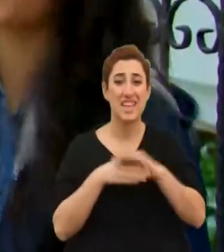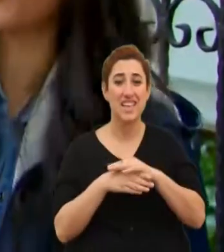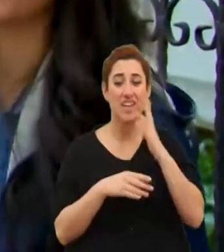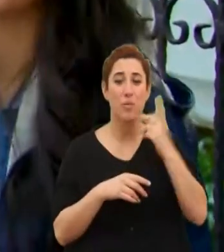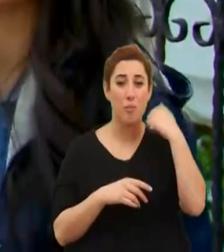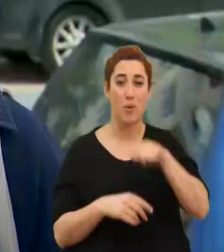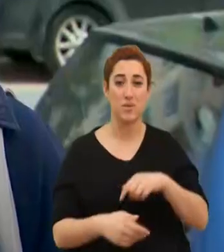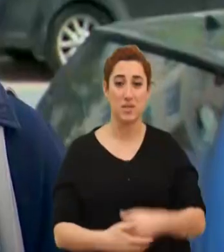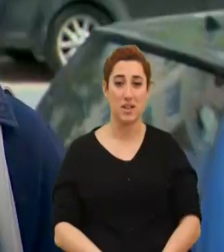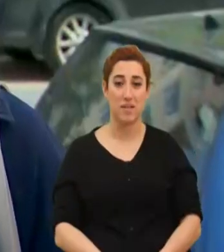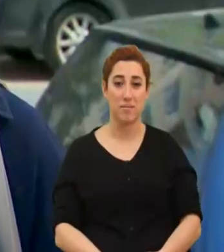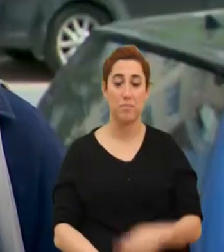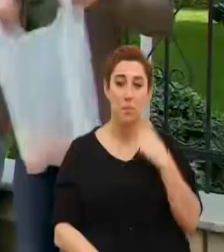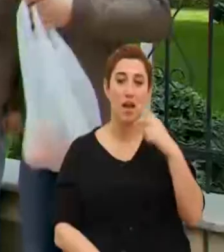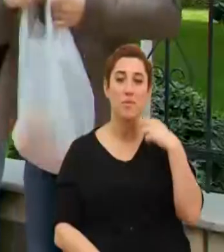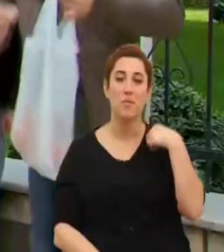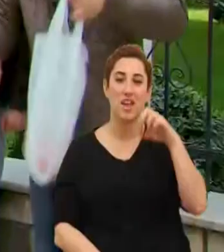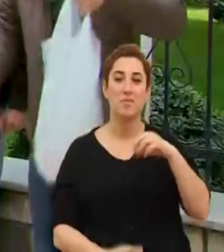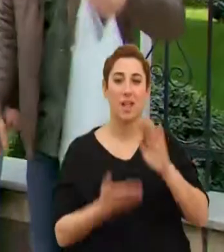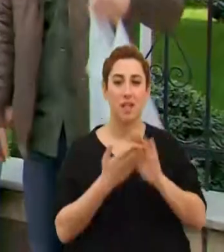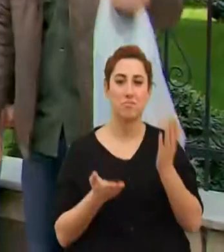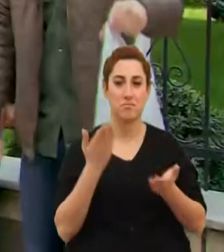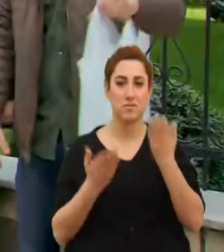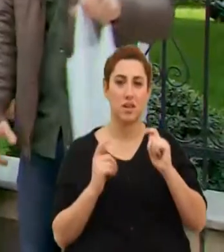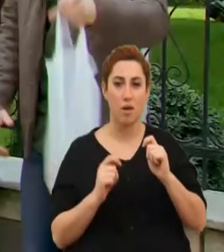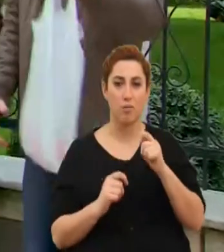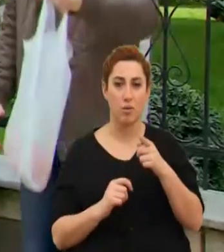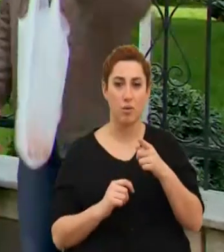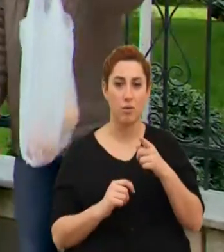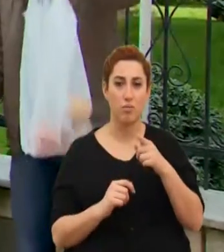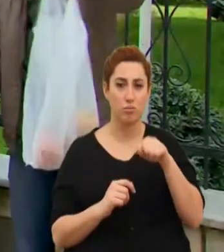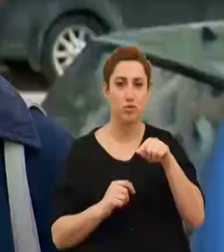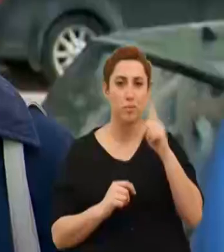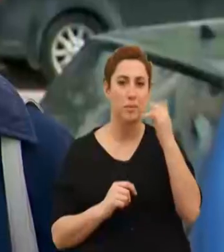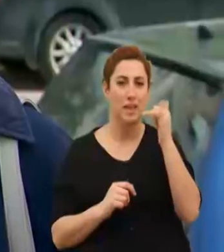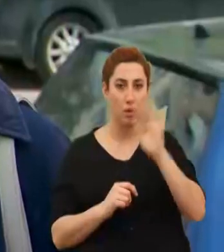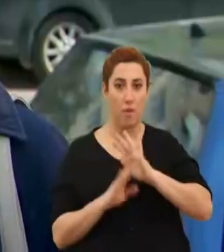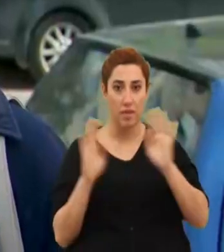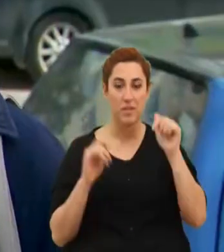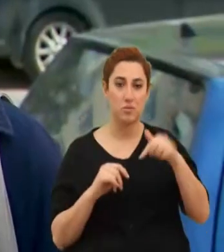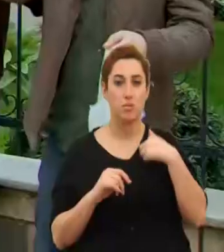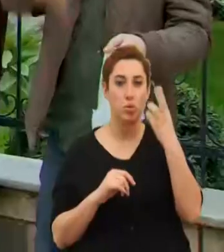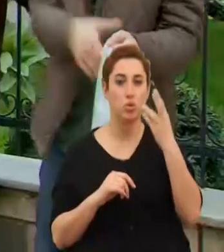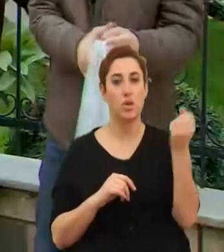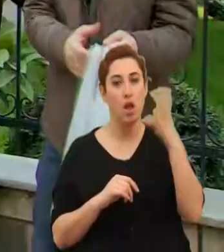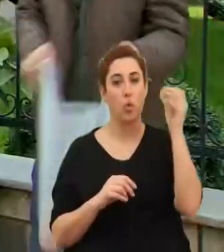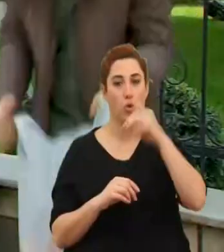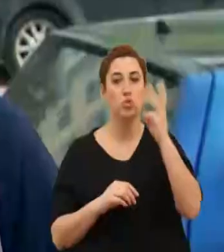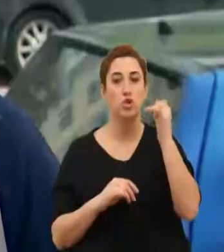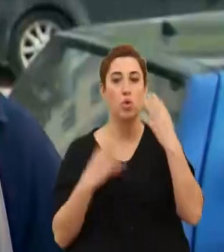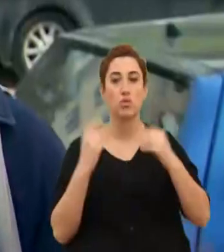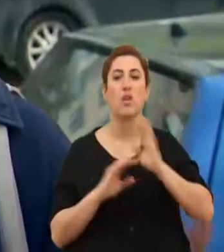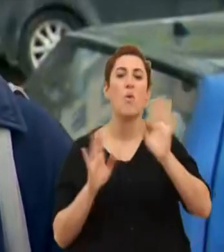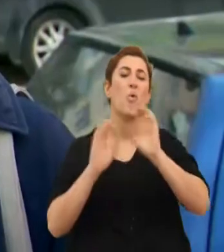başladık da efendim o yüzden. Bak ablacığım ben şimdi elimle tartıyorum. Heh, bak bu 1 kilo tamam mı? Şimdi ben burada 3 tane koyunca 3 kilo